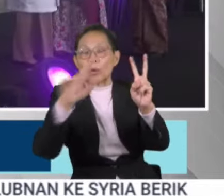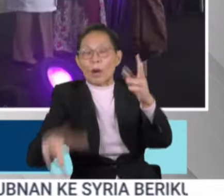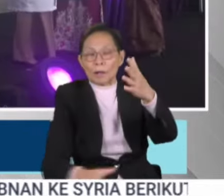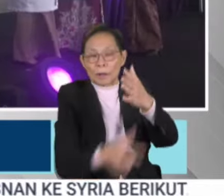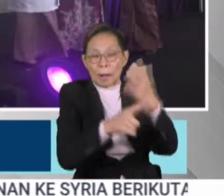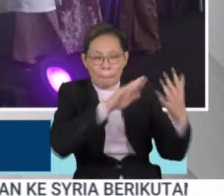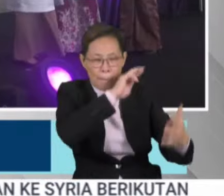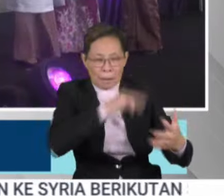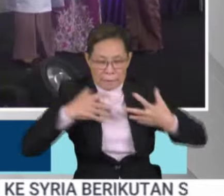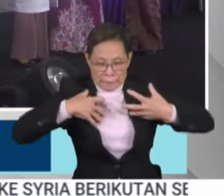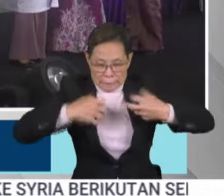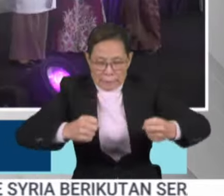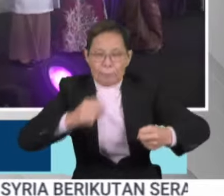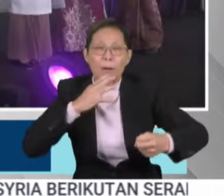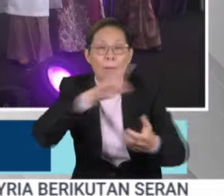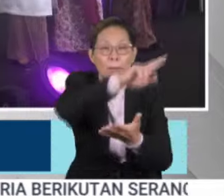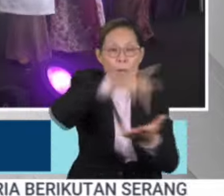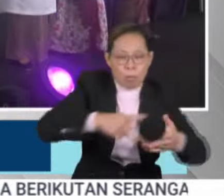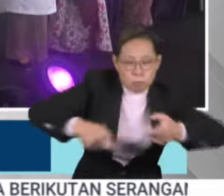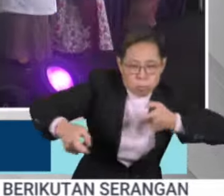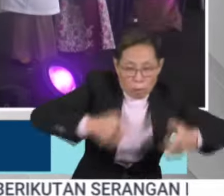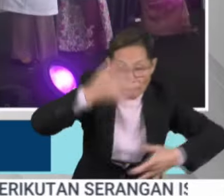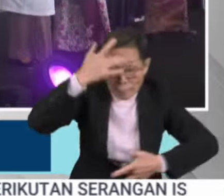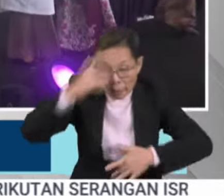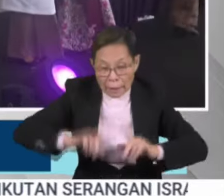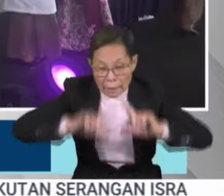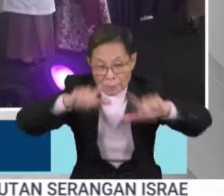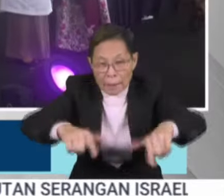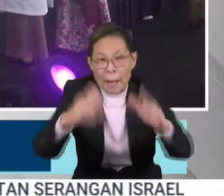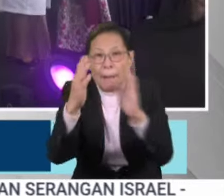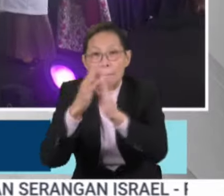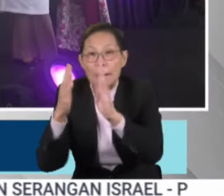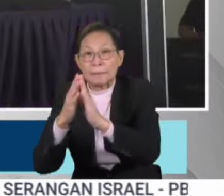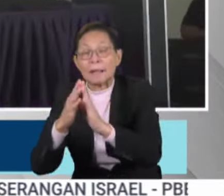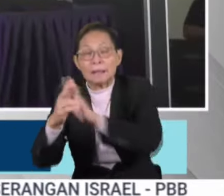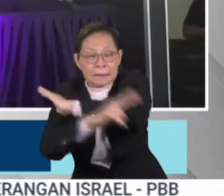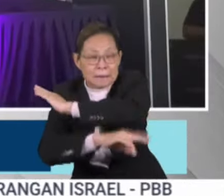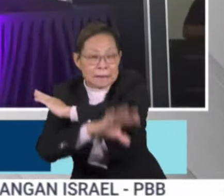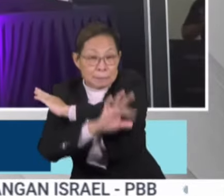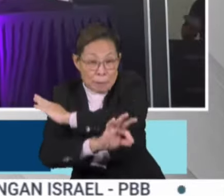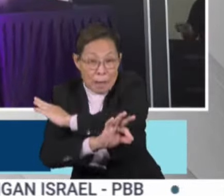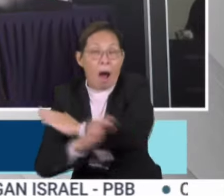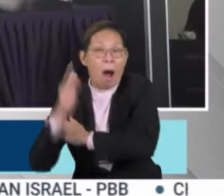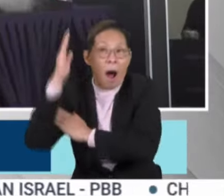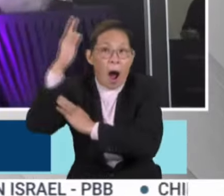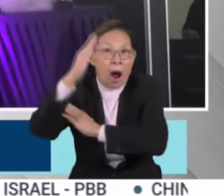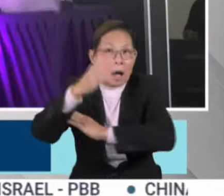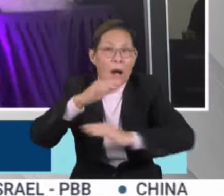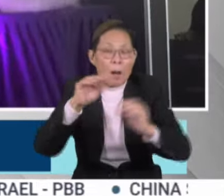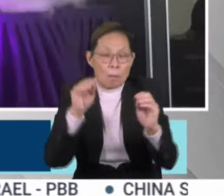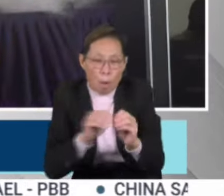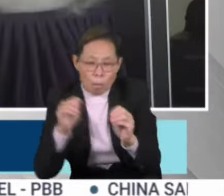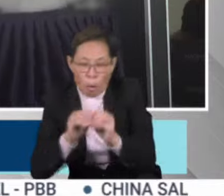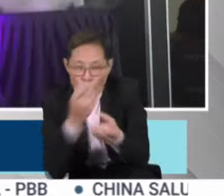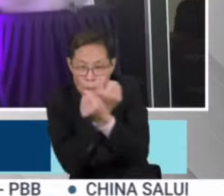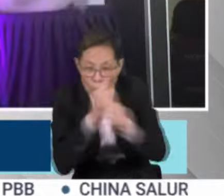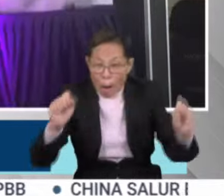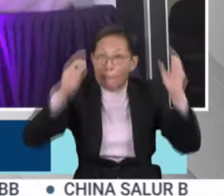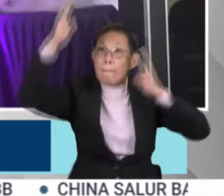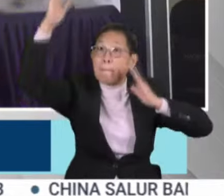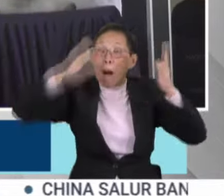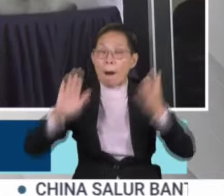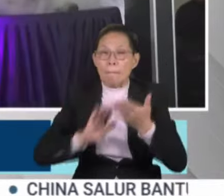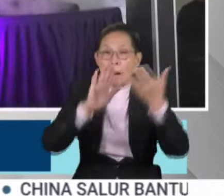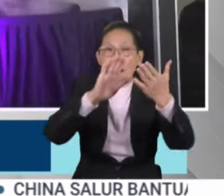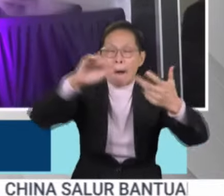Timbalan Menteri Kesihatan berkata, Pusat Kawalan Penyakit yang terletak di Bandar Enstek Negeri Sembilan itu bakal meningkatkan kesiapsiagaan Malaysia